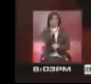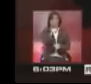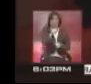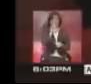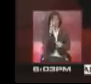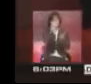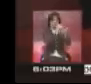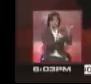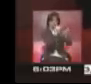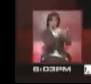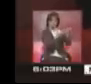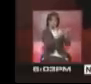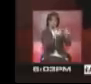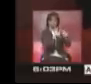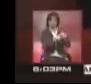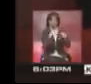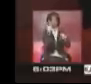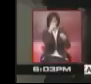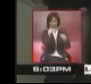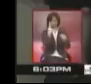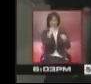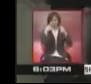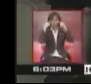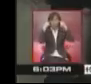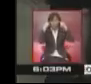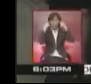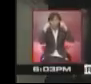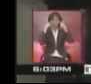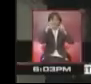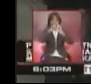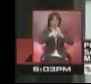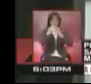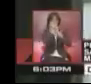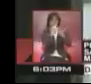pangangatawan, moreno, bilugan ng muka at singkit. Maglalabas ng sketch